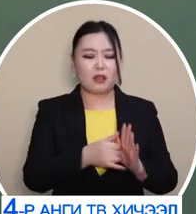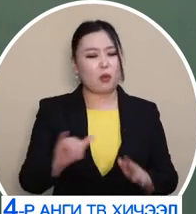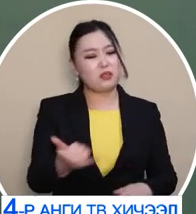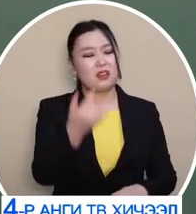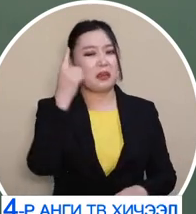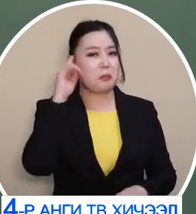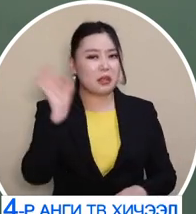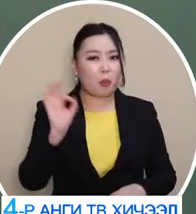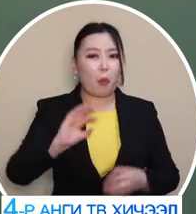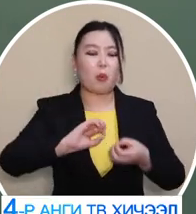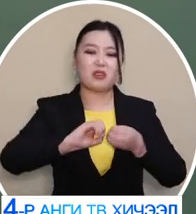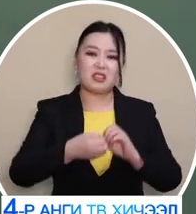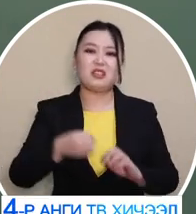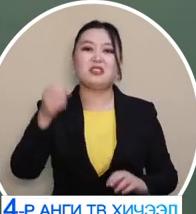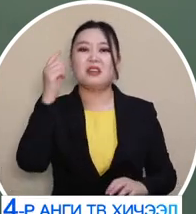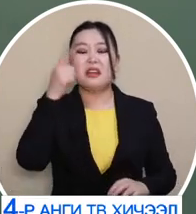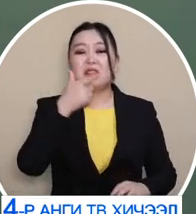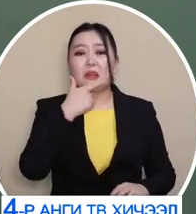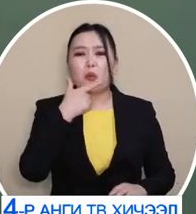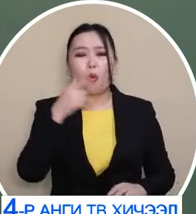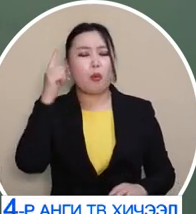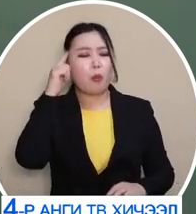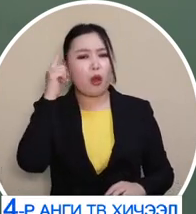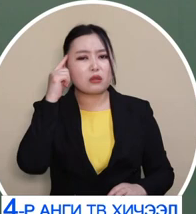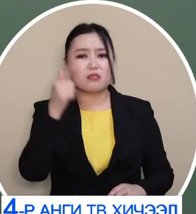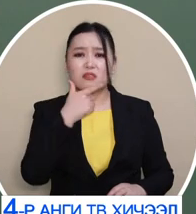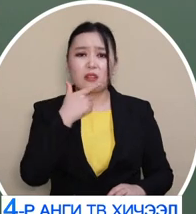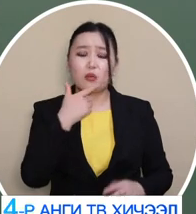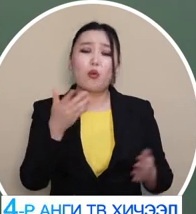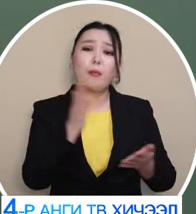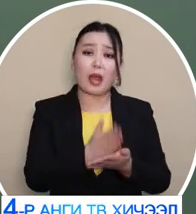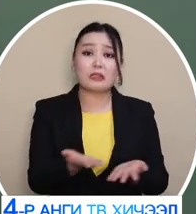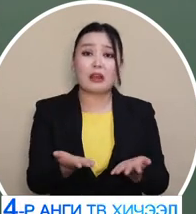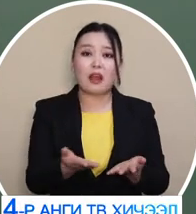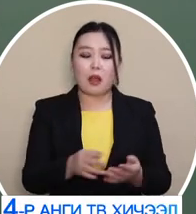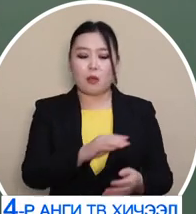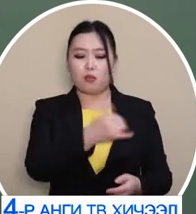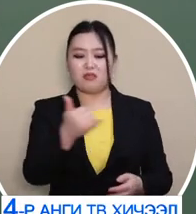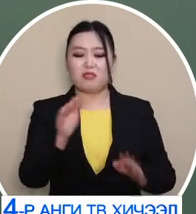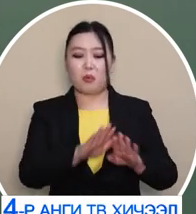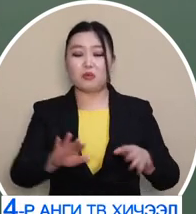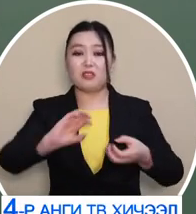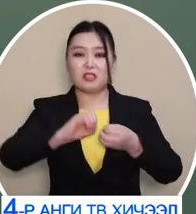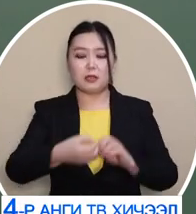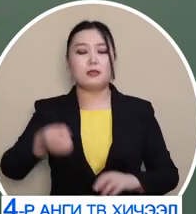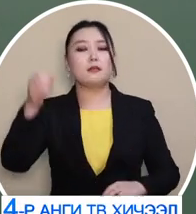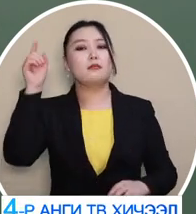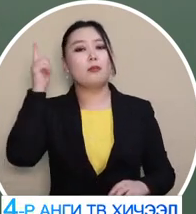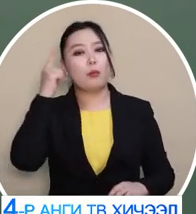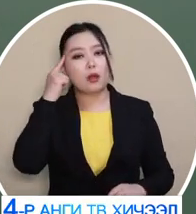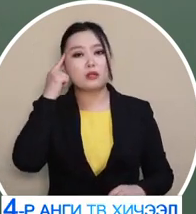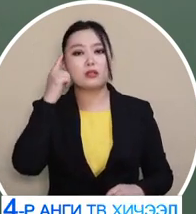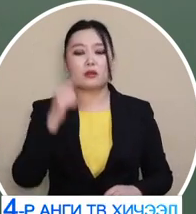хийж чадахгүй, бодож чадахгүй тохиолдолд бусдын хийсэн, бодсон